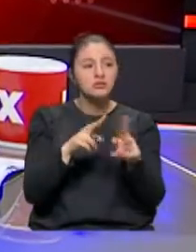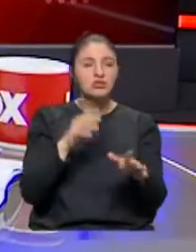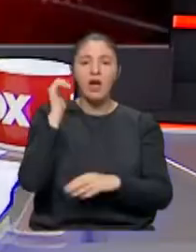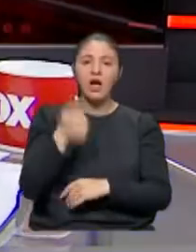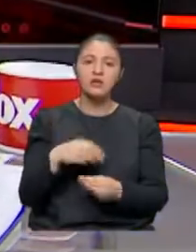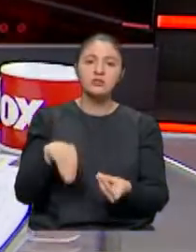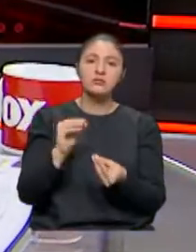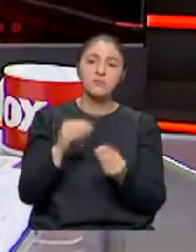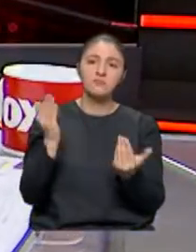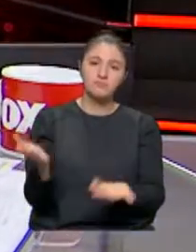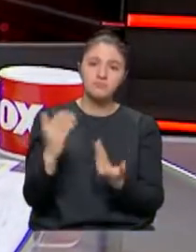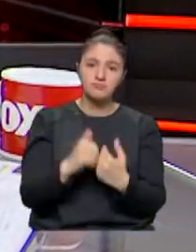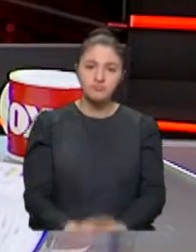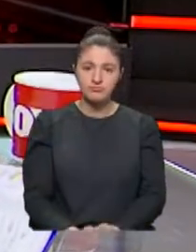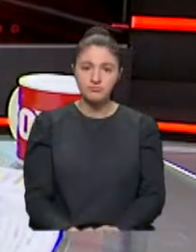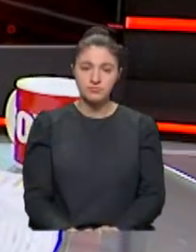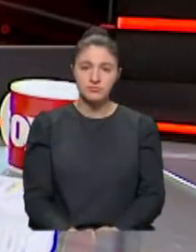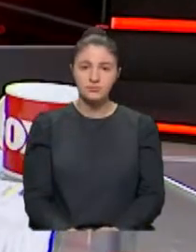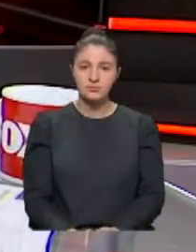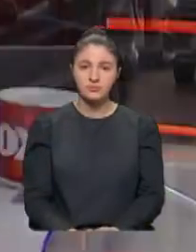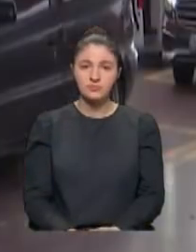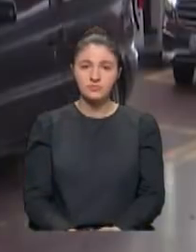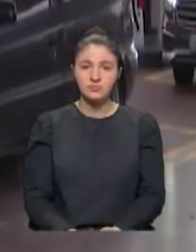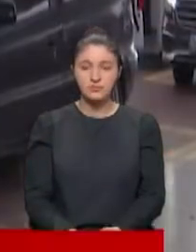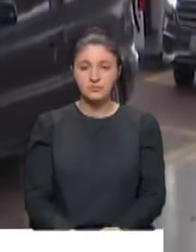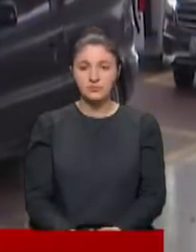gün zam.